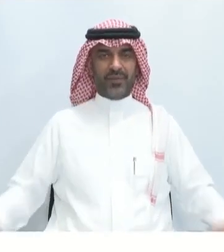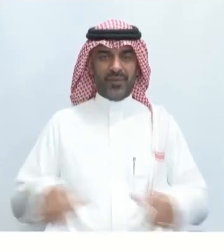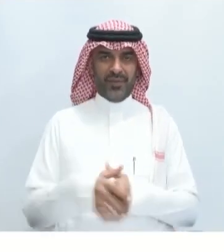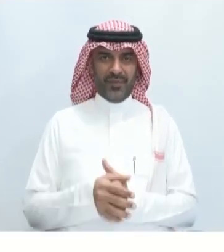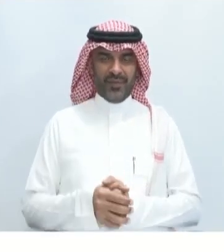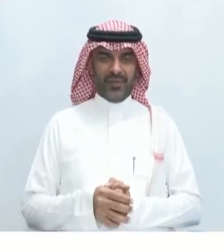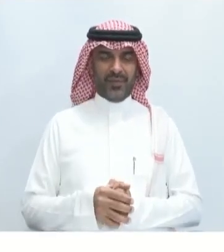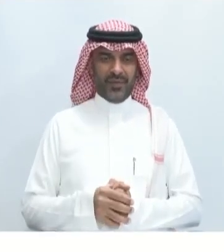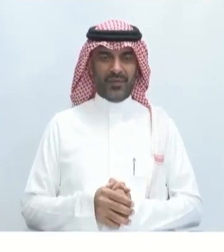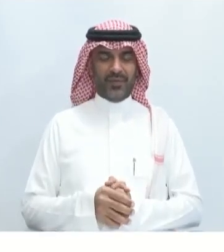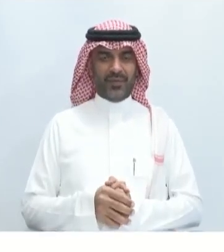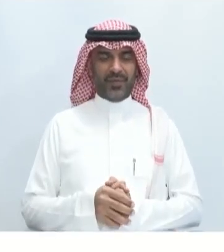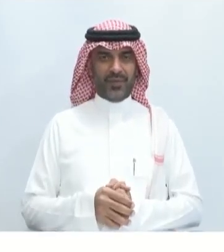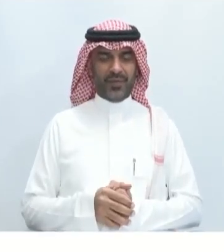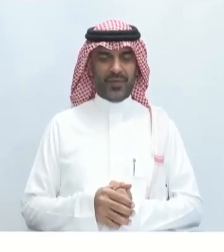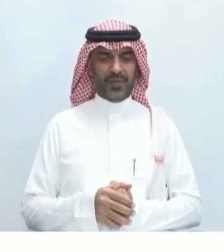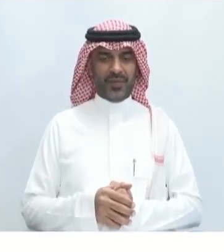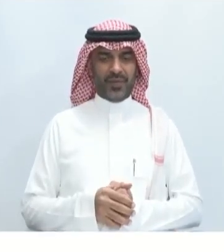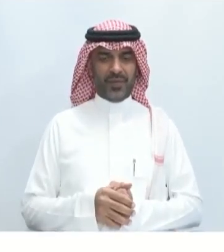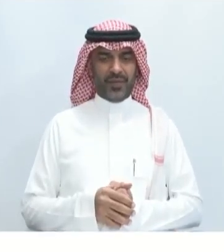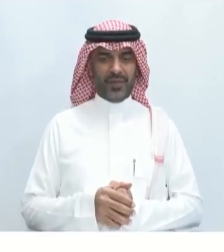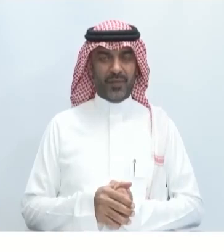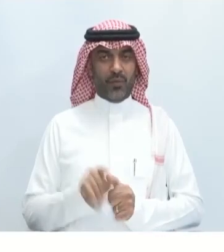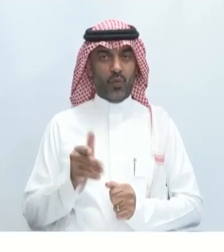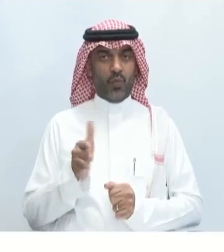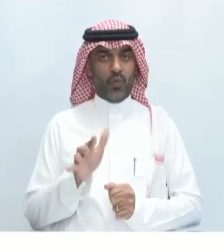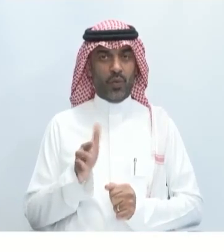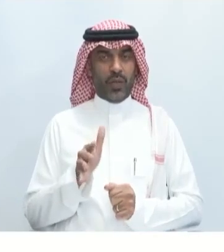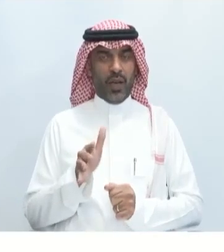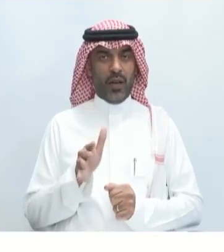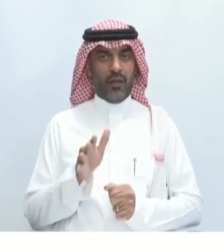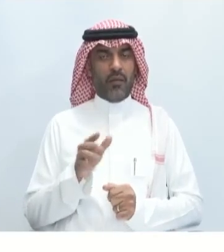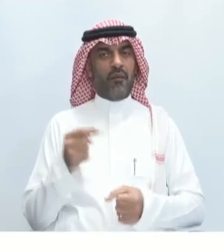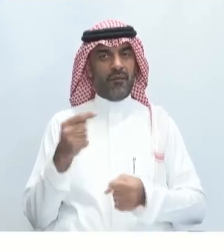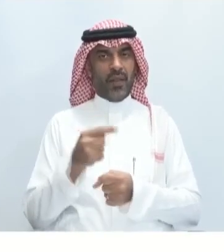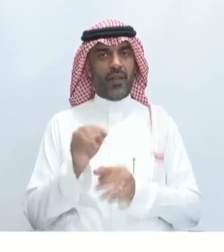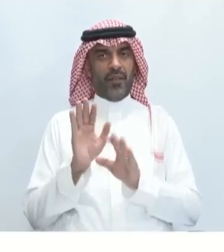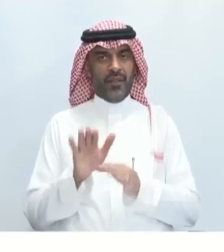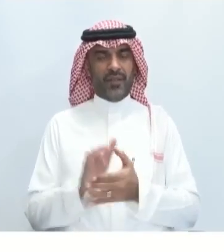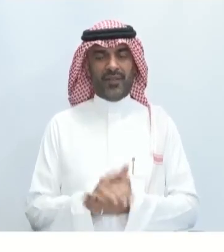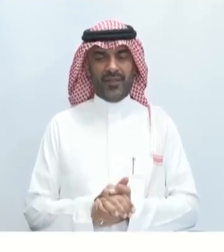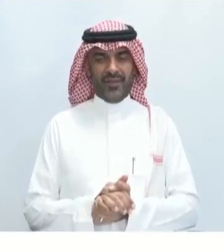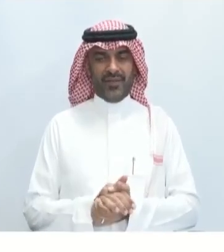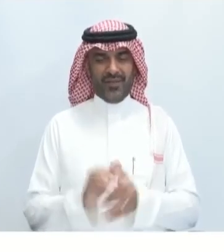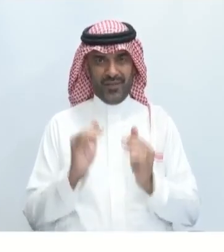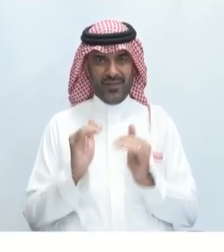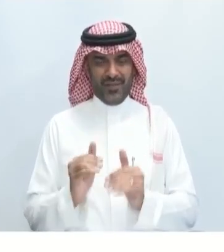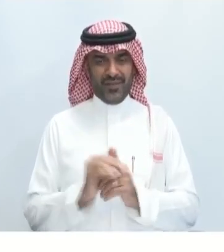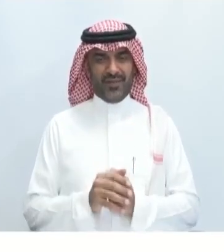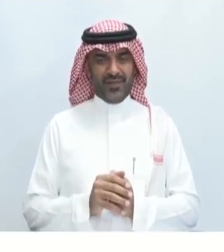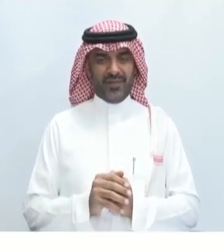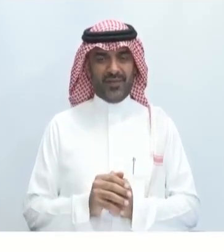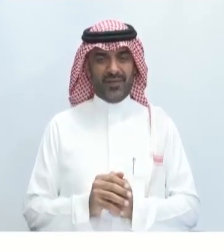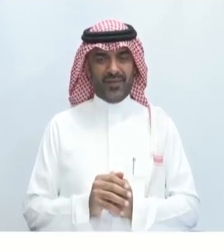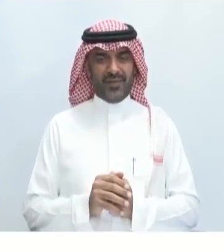هو معتل الاخر وهو معتل باي حرف بحرف الواو ناخذ فعلا